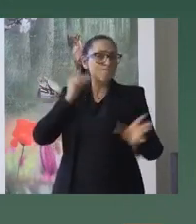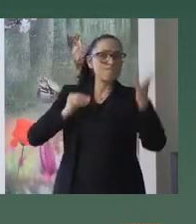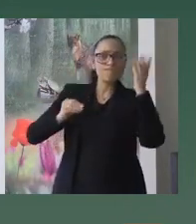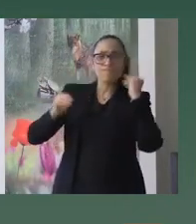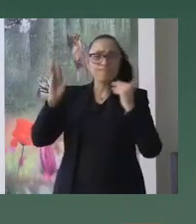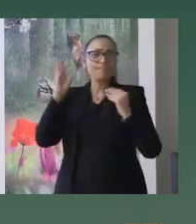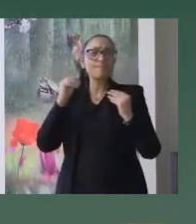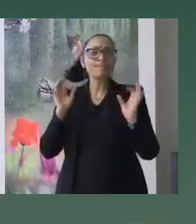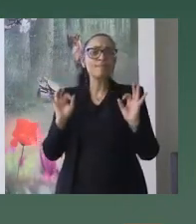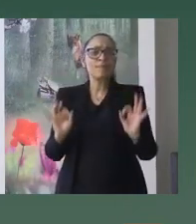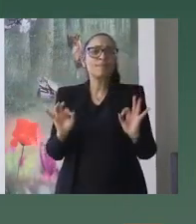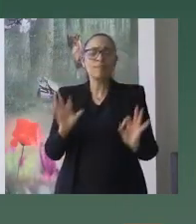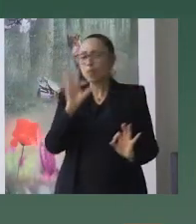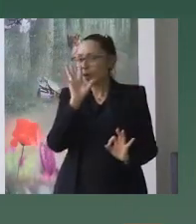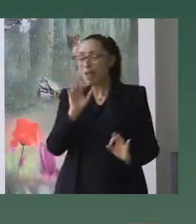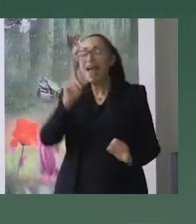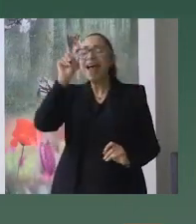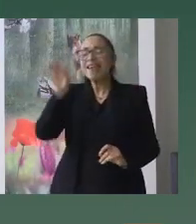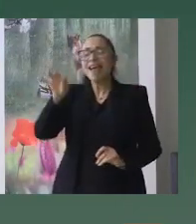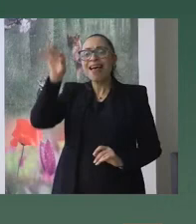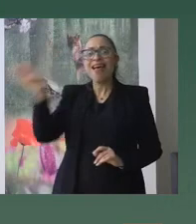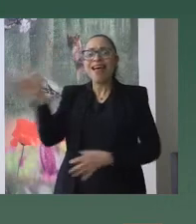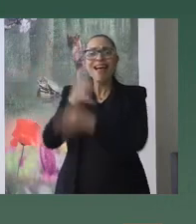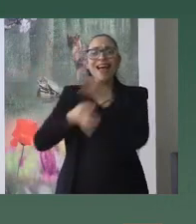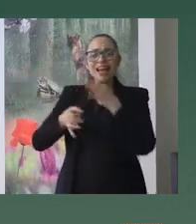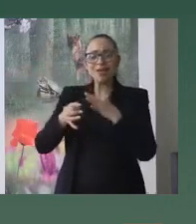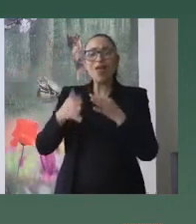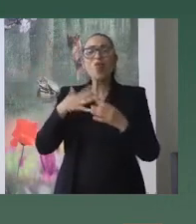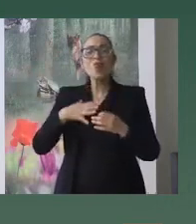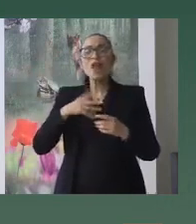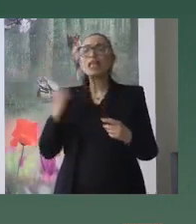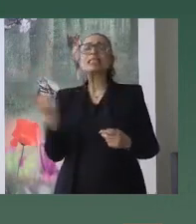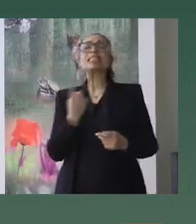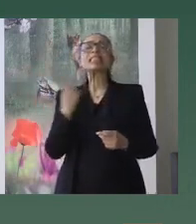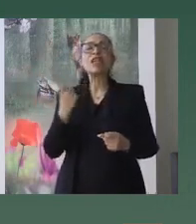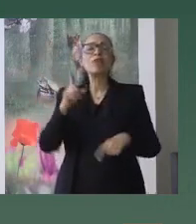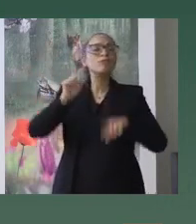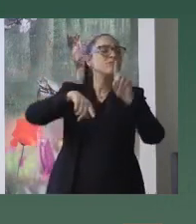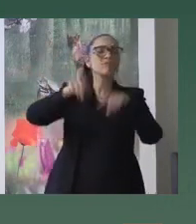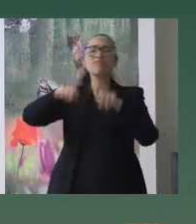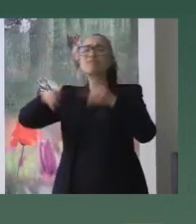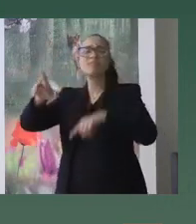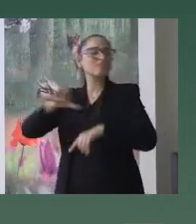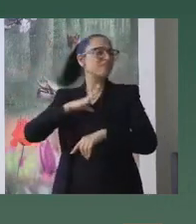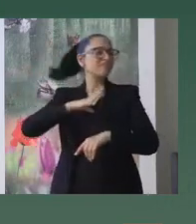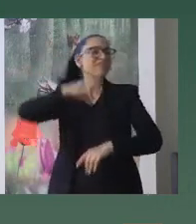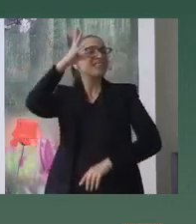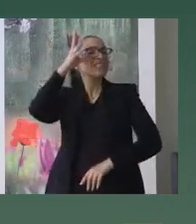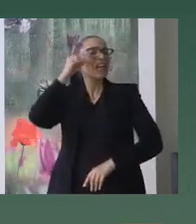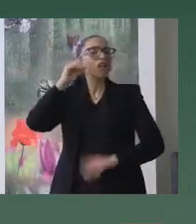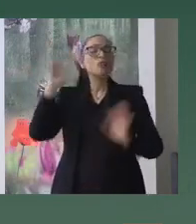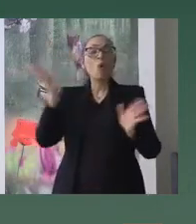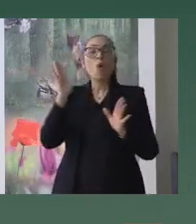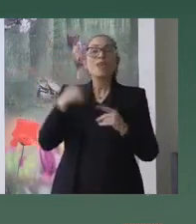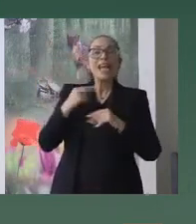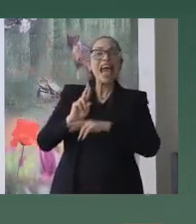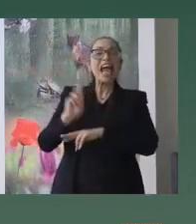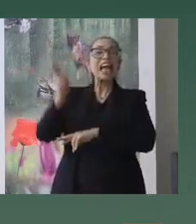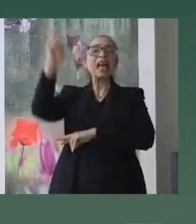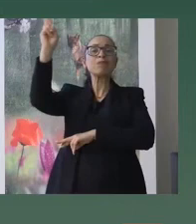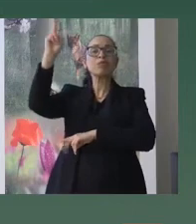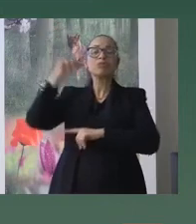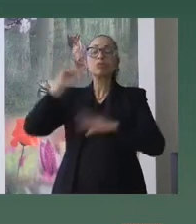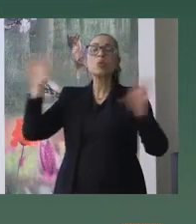που υπόθηκαν. Ένα από τα οποία, για να σταθώ στα πρώτα, είναι ότι συνήθως ξεχνάμε όταν υπολογίζουμε τους ρήπους στην